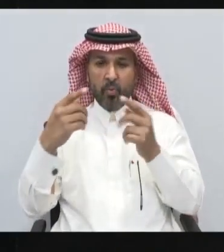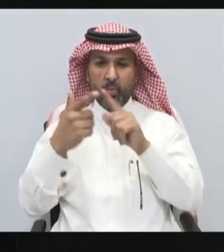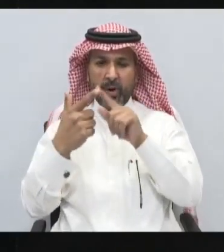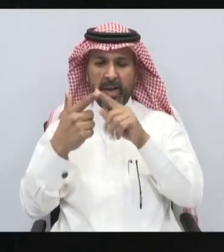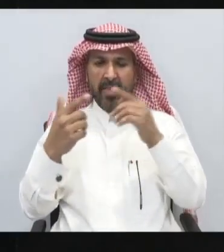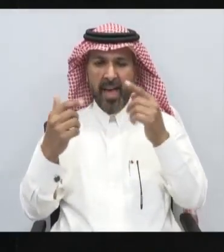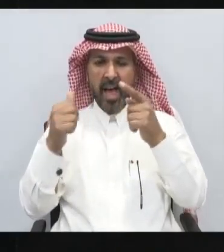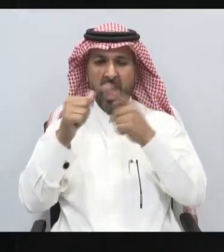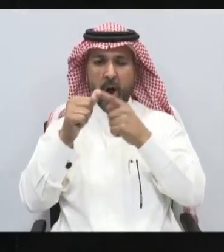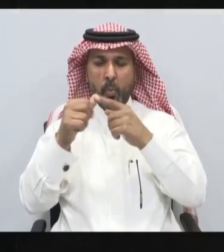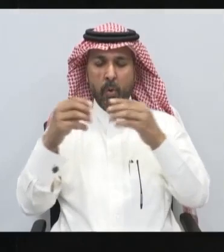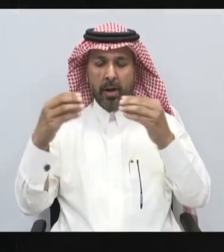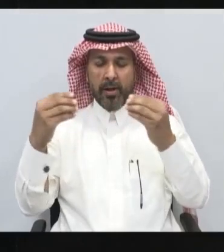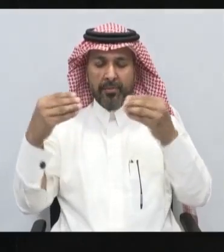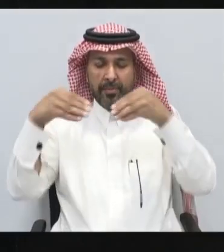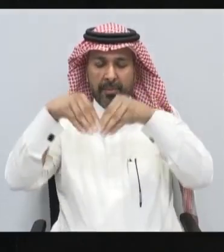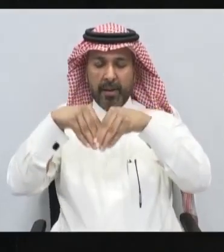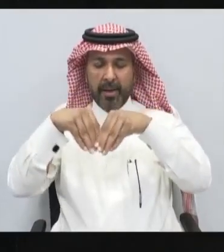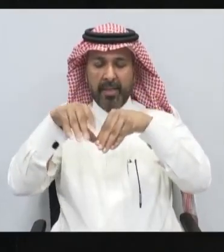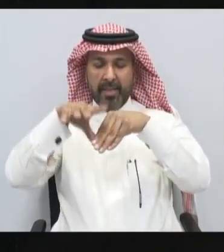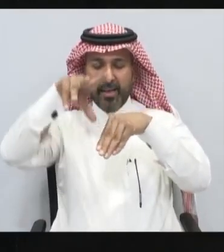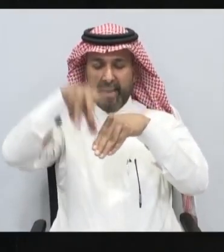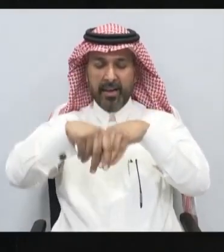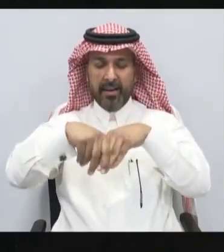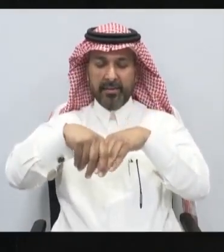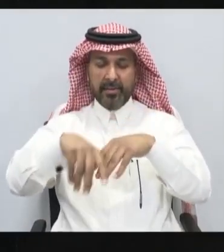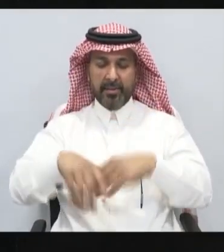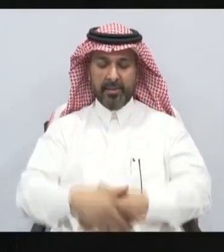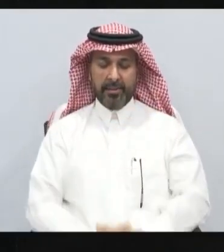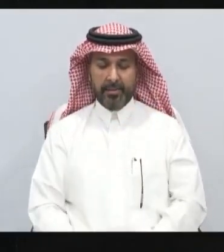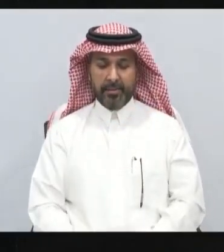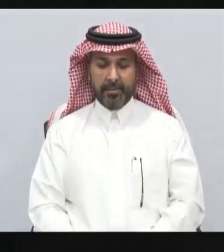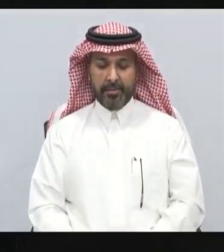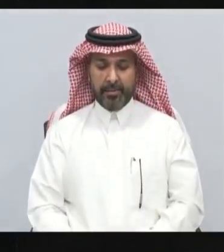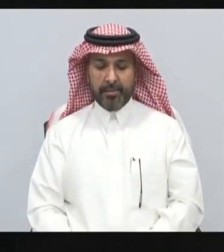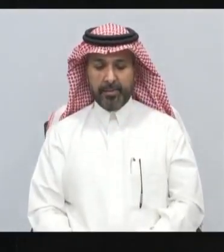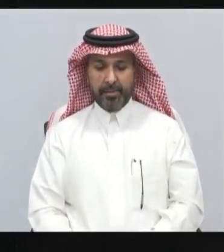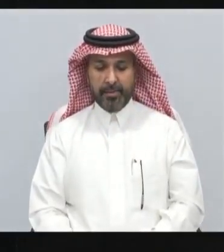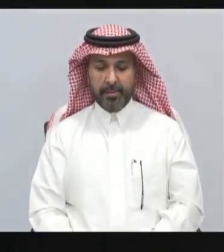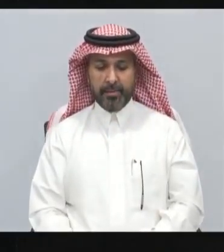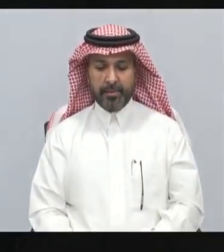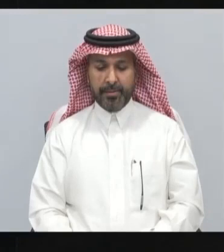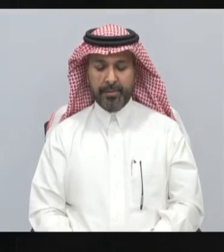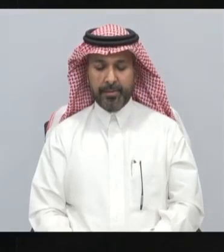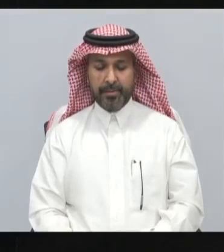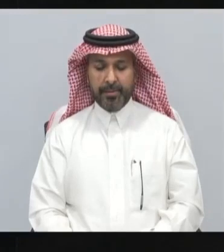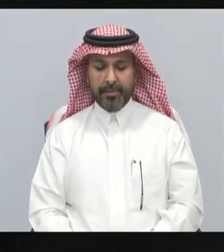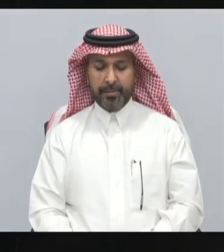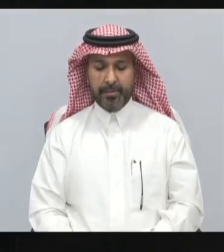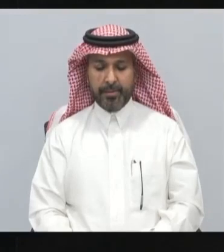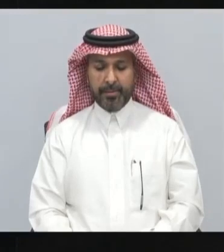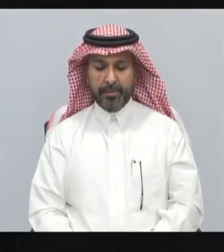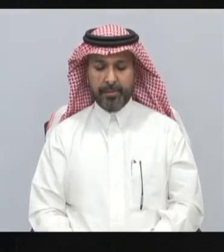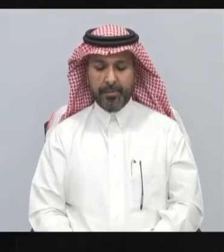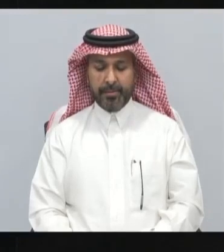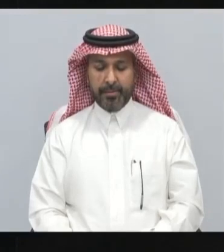ايضا مشبك طيب يعني فيه مشبك راح يكون عدد المشابك في واحد في